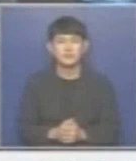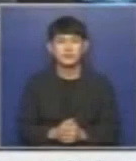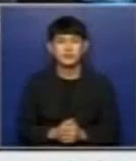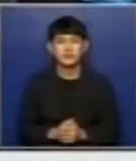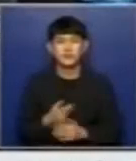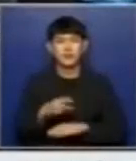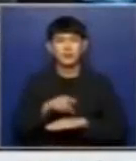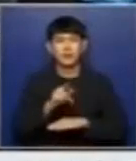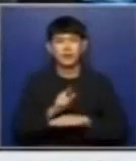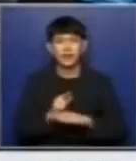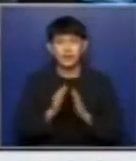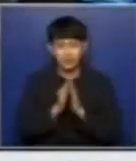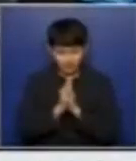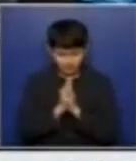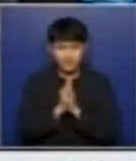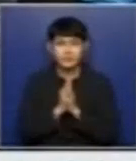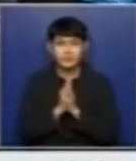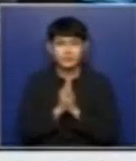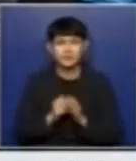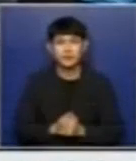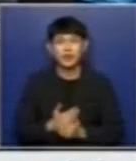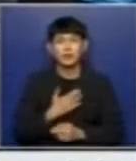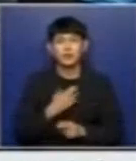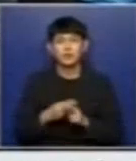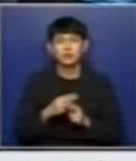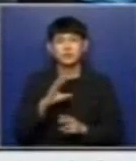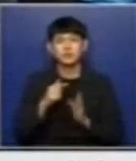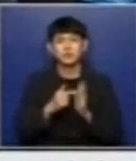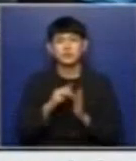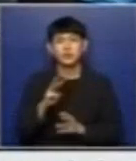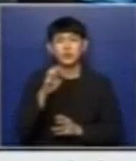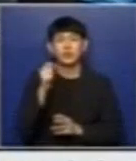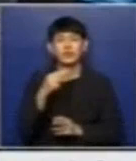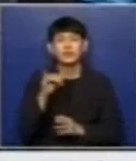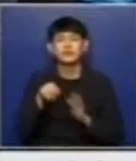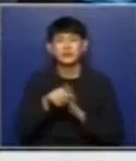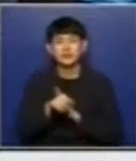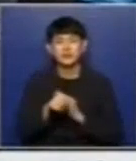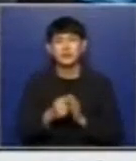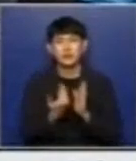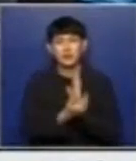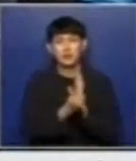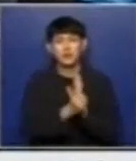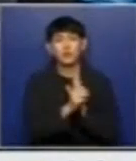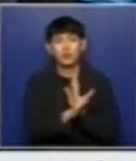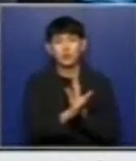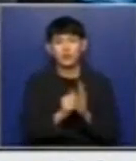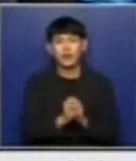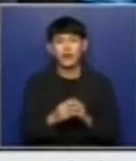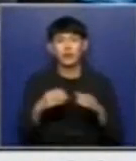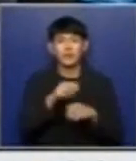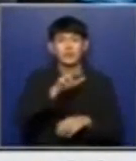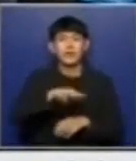กับเรียนท่านประธานสภาที่เคารพกับผมนายชูวิทย์พิทักษ์พรพันลบอุบลราชธานีเขต7พรรคเพื่อไท